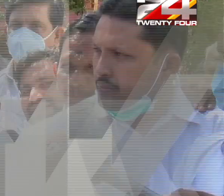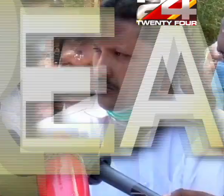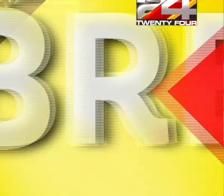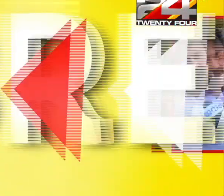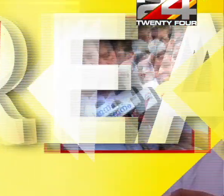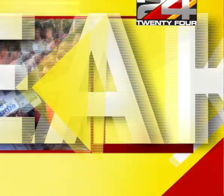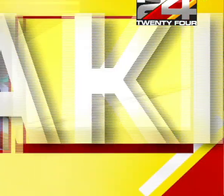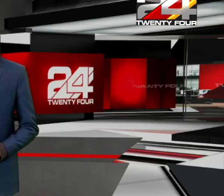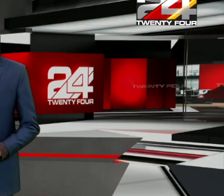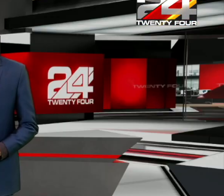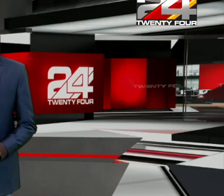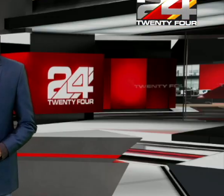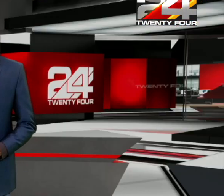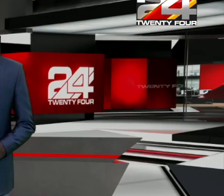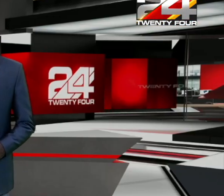വരവും വേണ്ട.